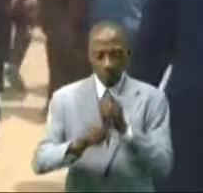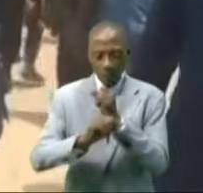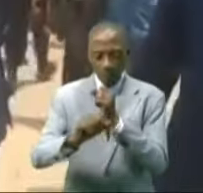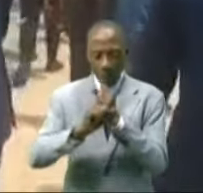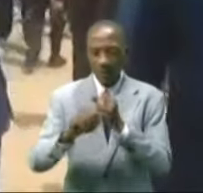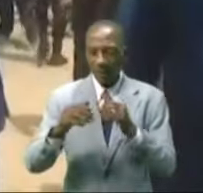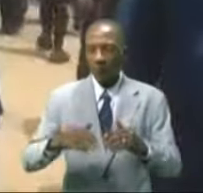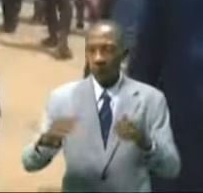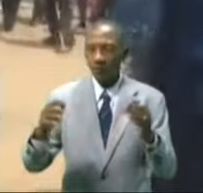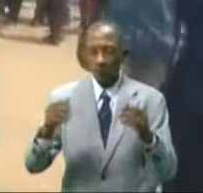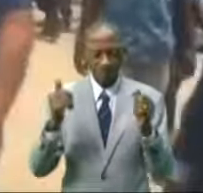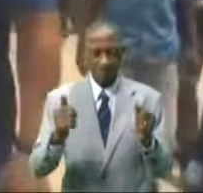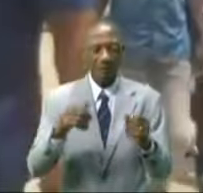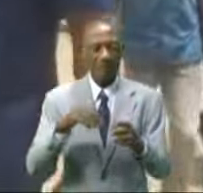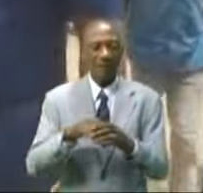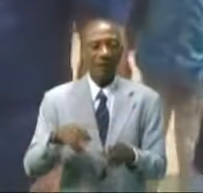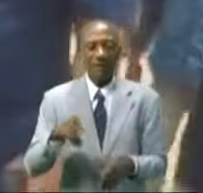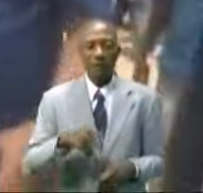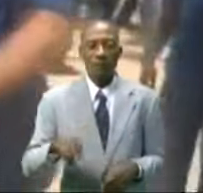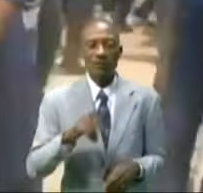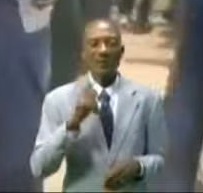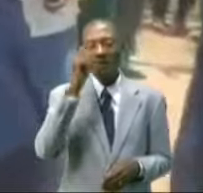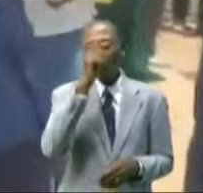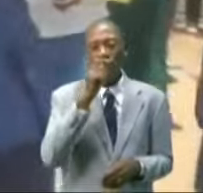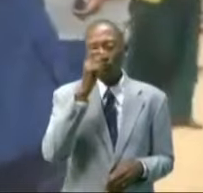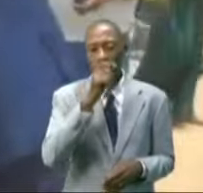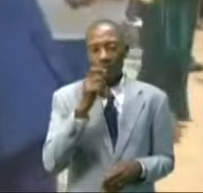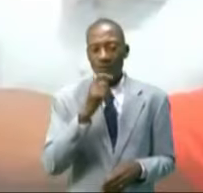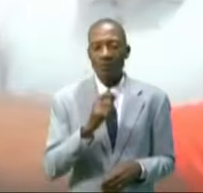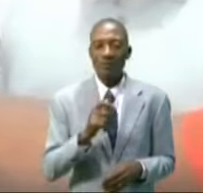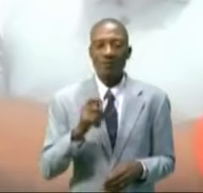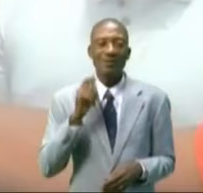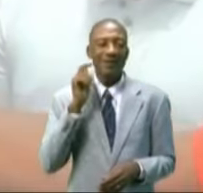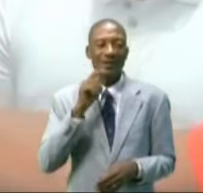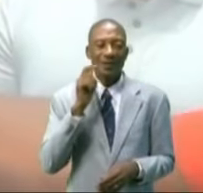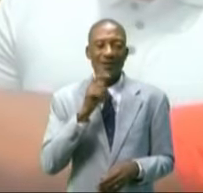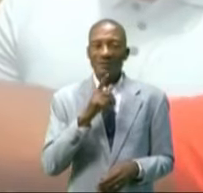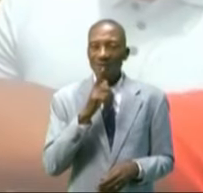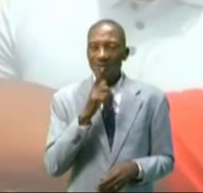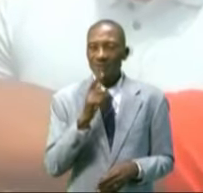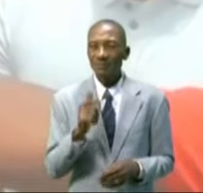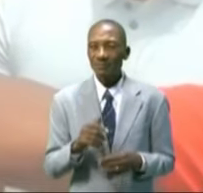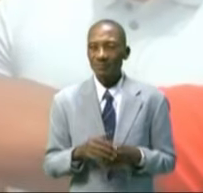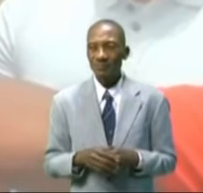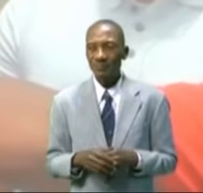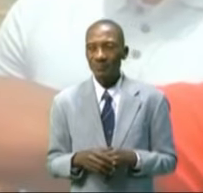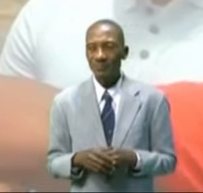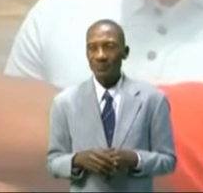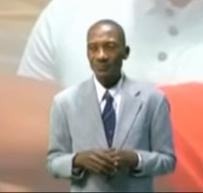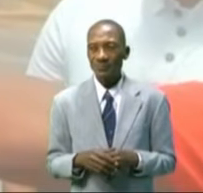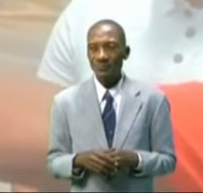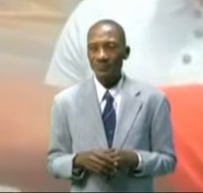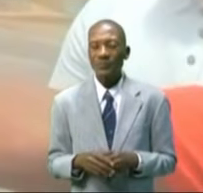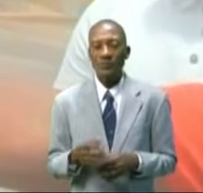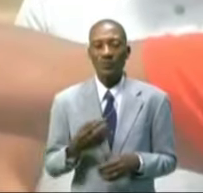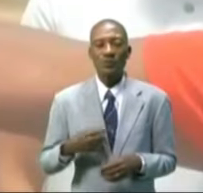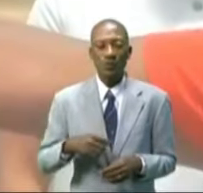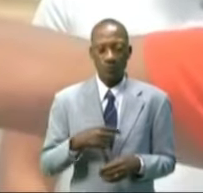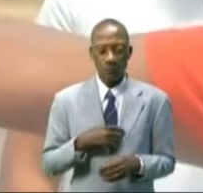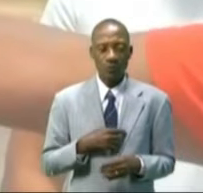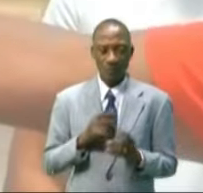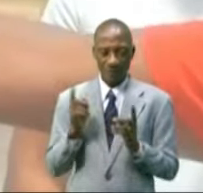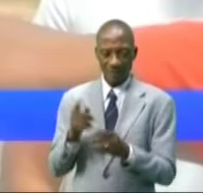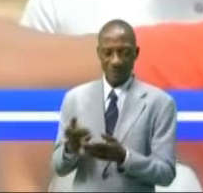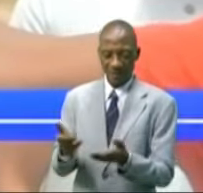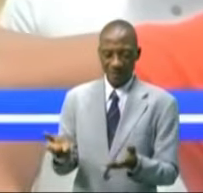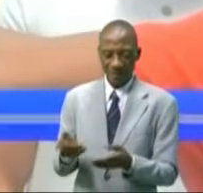thérapie nécessaire pour sortir la Tchopo du gouffre. Nous sommes là au chevet de notre mère qui est malade de la Tchopo.